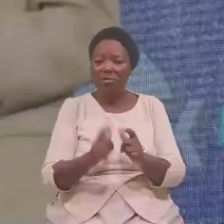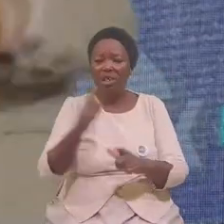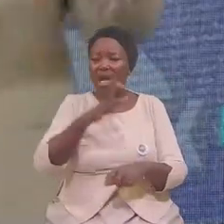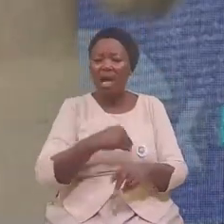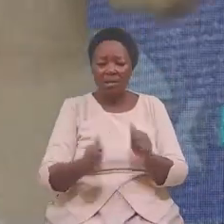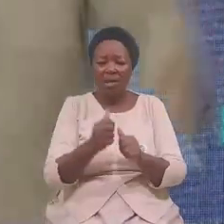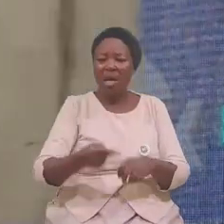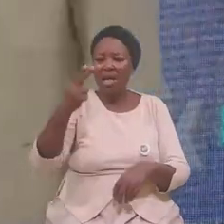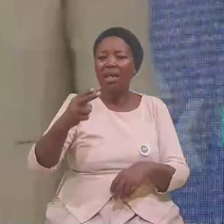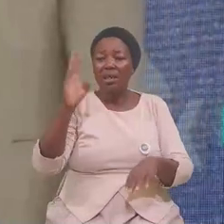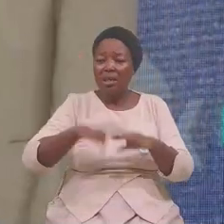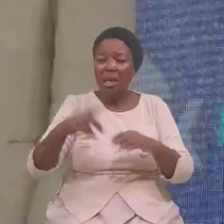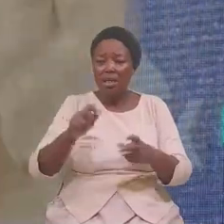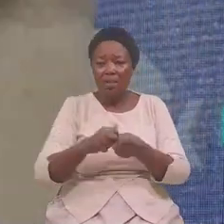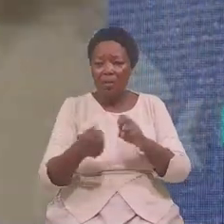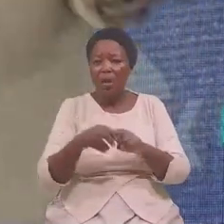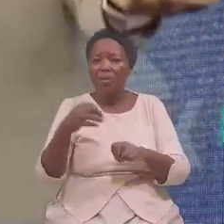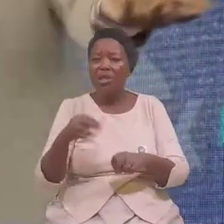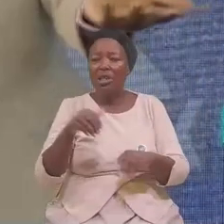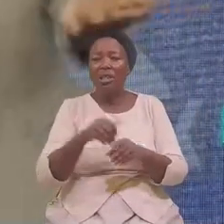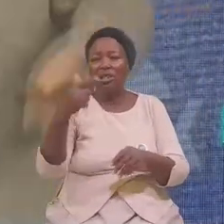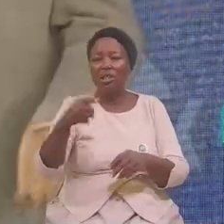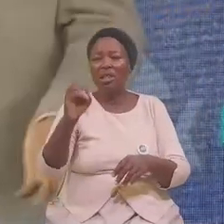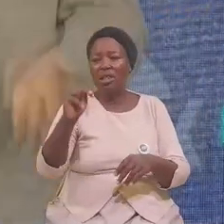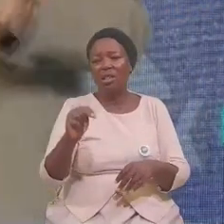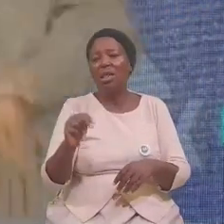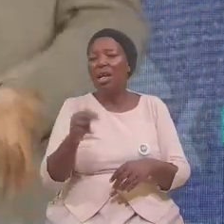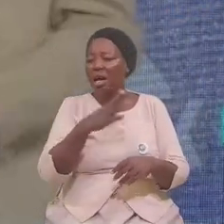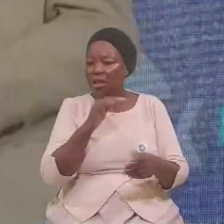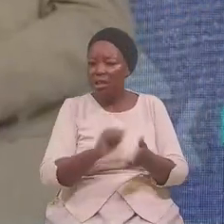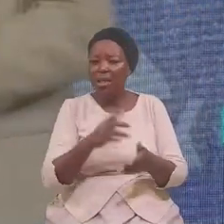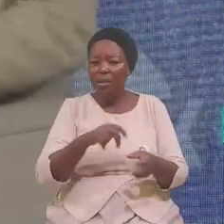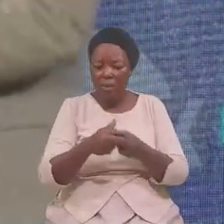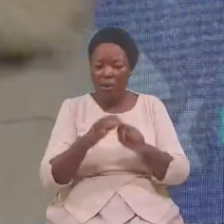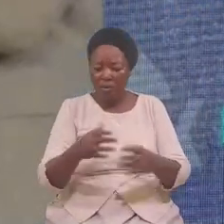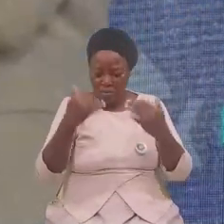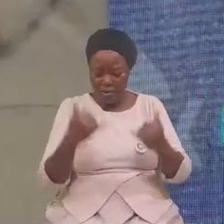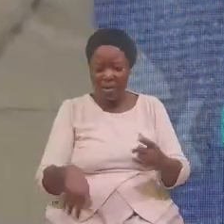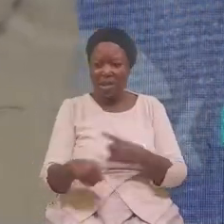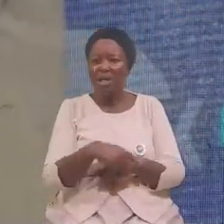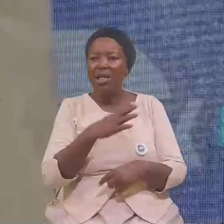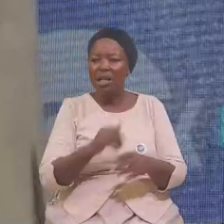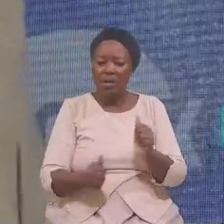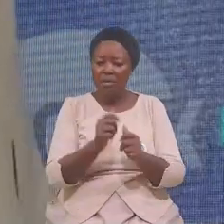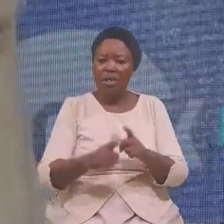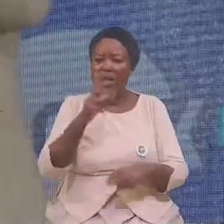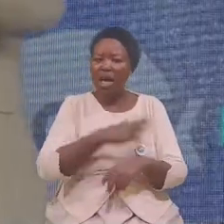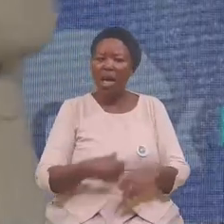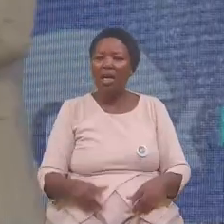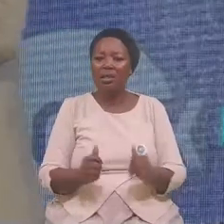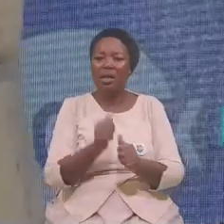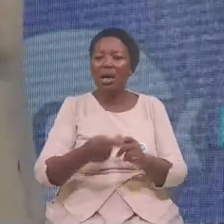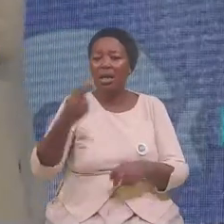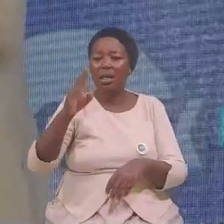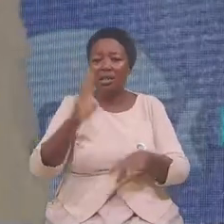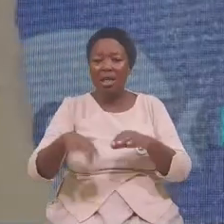les problèmes de Genèse. Et les problèmes du présent sont plus grands que les problèmes